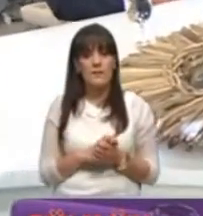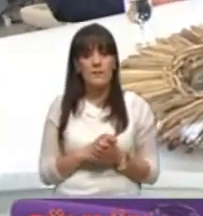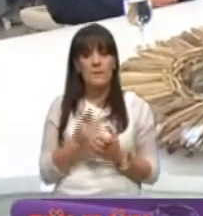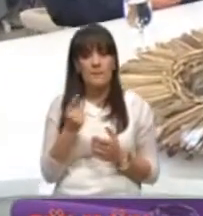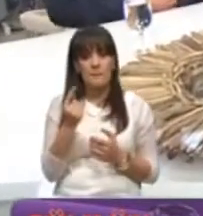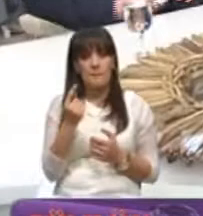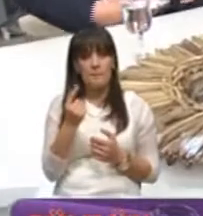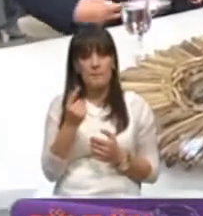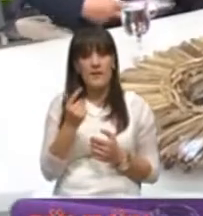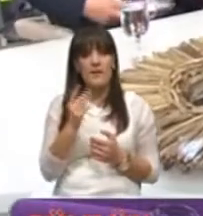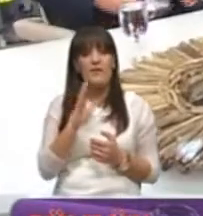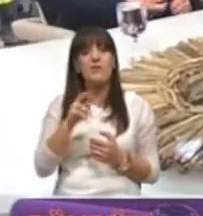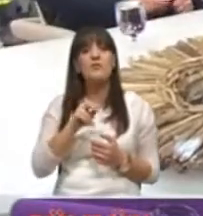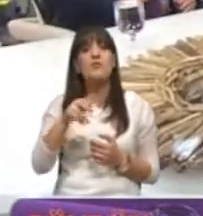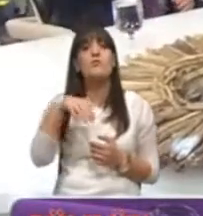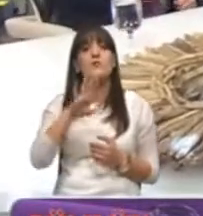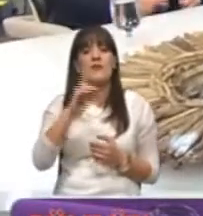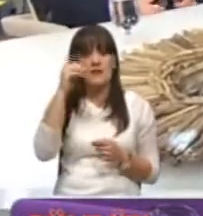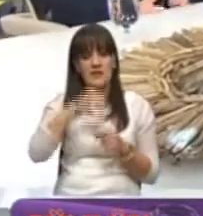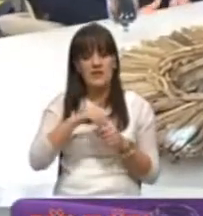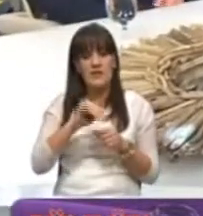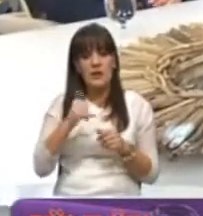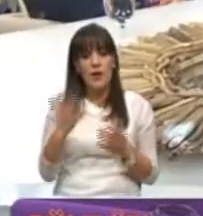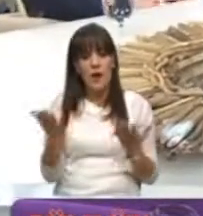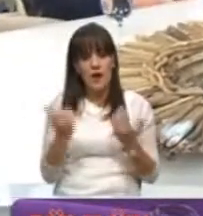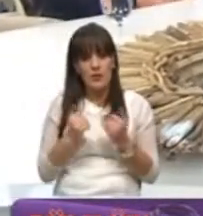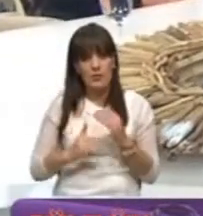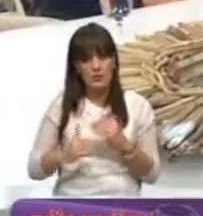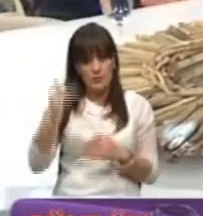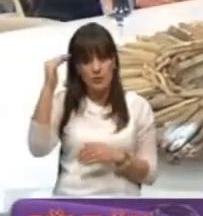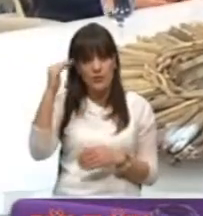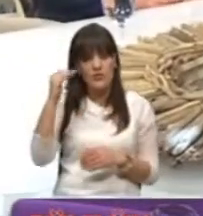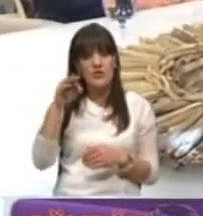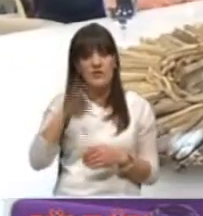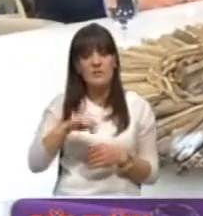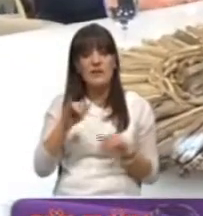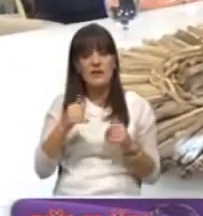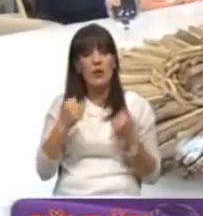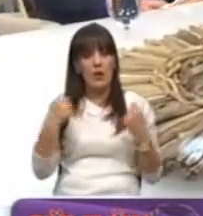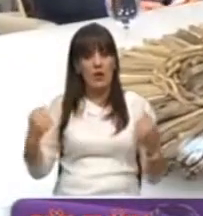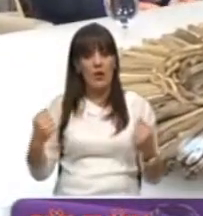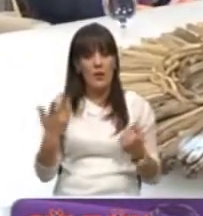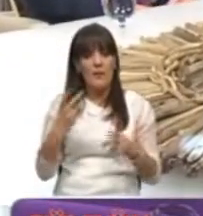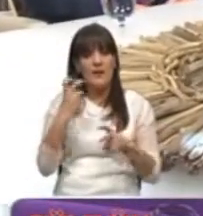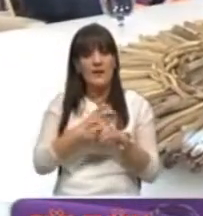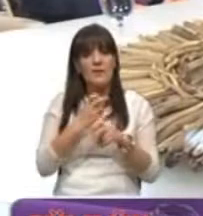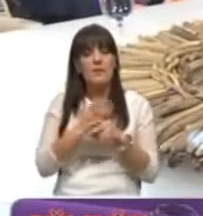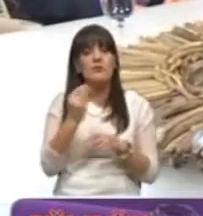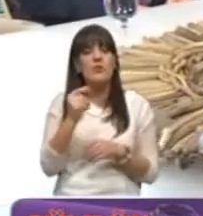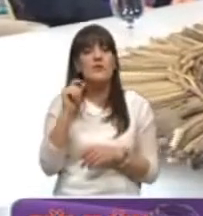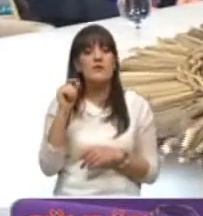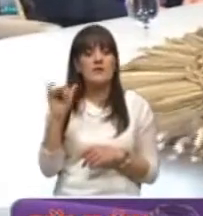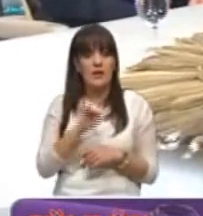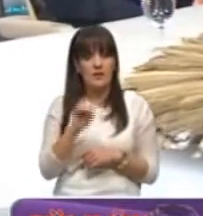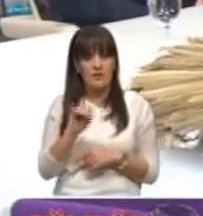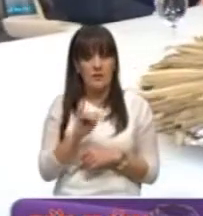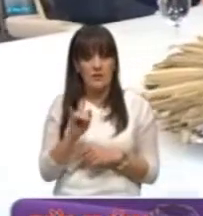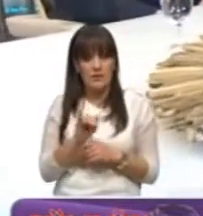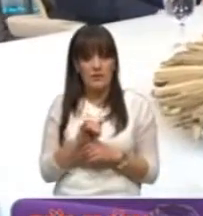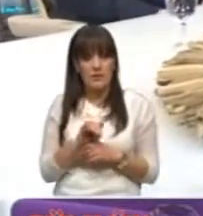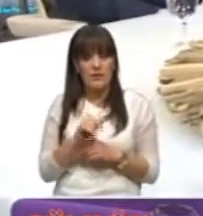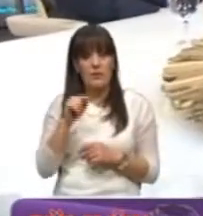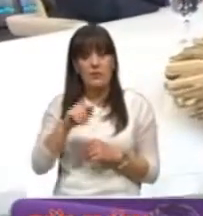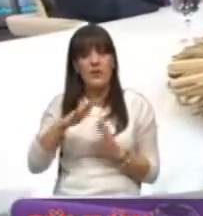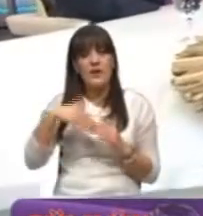biraz fazla yürümediği için biraz kilo aldı büyüyünce. Şimdi kilolu, yalnız kemikleri çok zayıf.